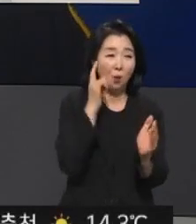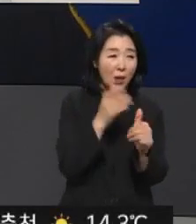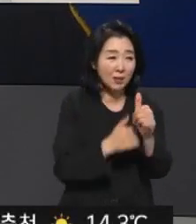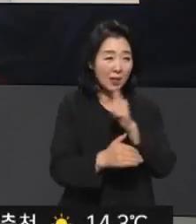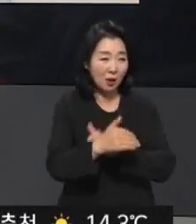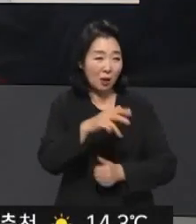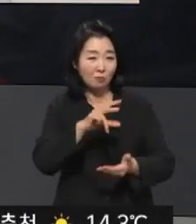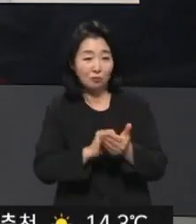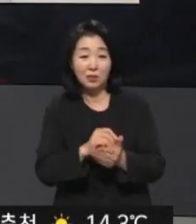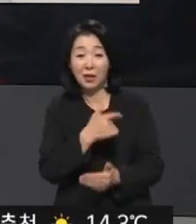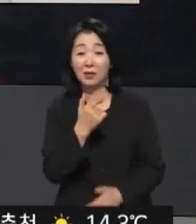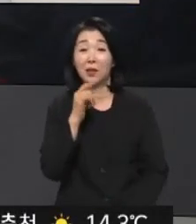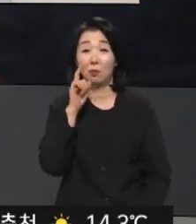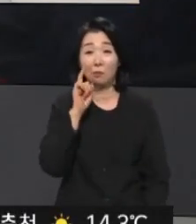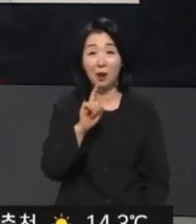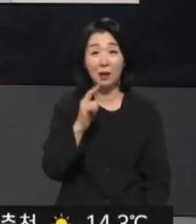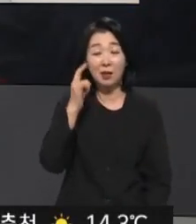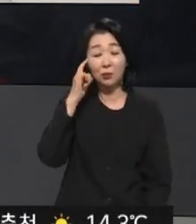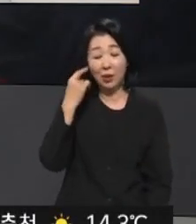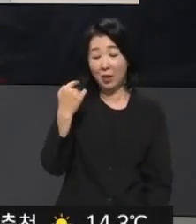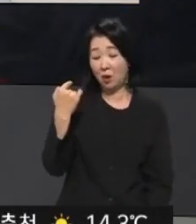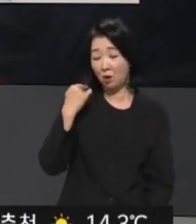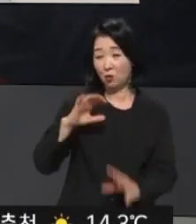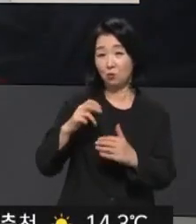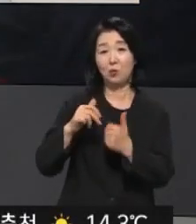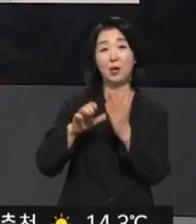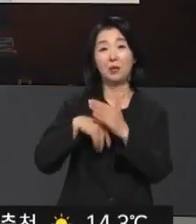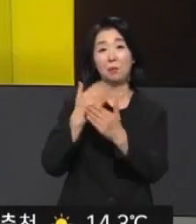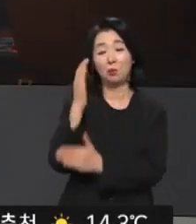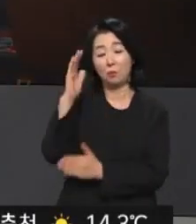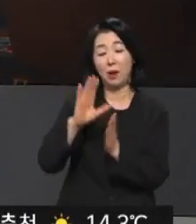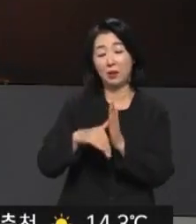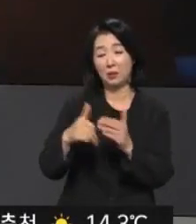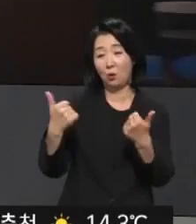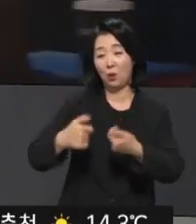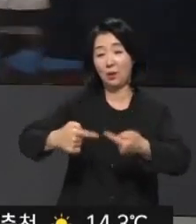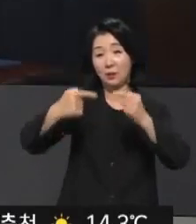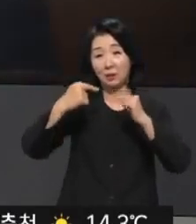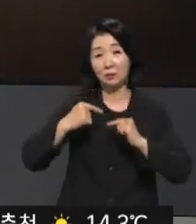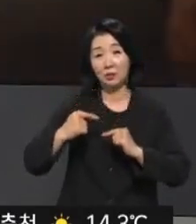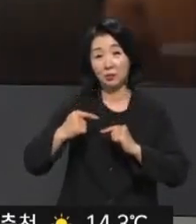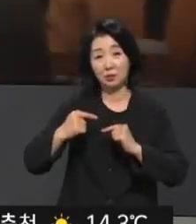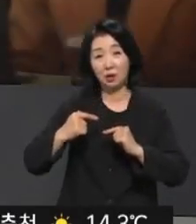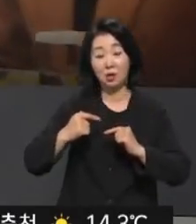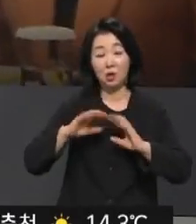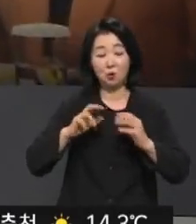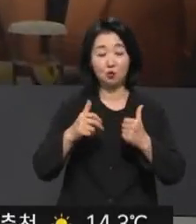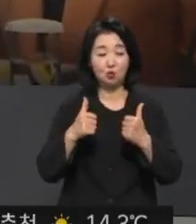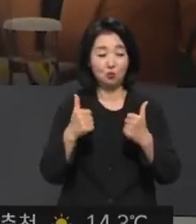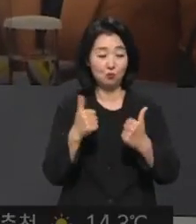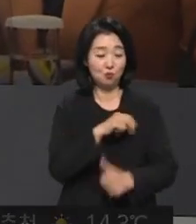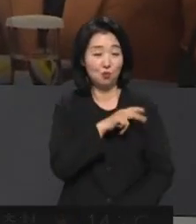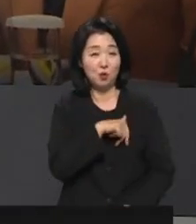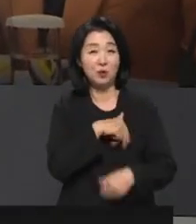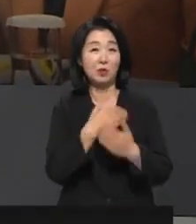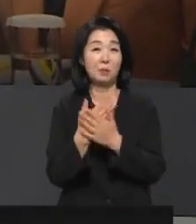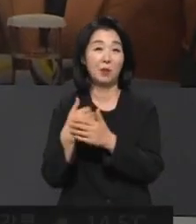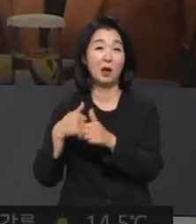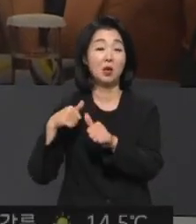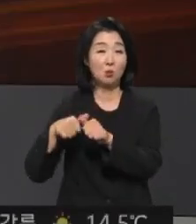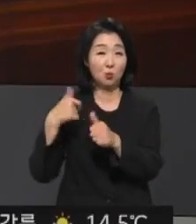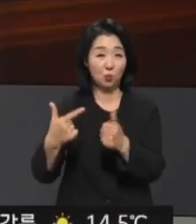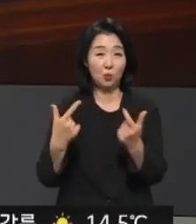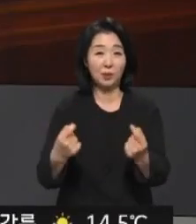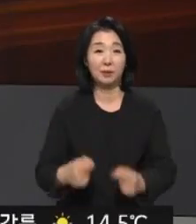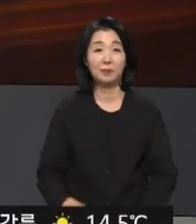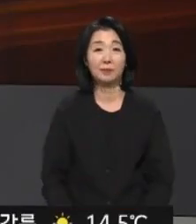듯한데 따라서 내일 국무회의 모두 발언도 사실상 회의에 참석하는 국무위원들을 향한 경고가 될 거란 전망도 나오고